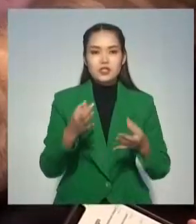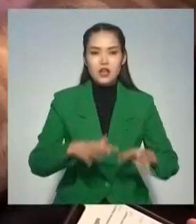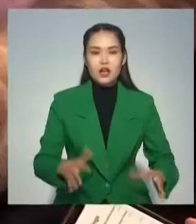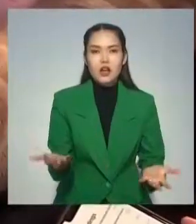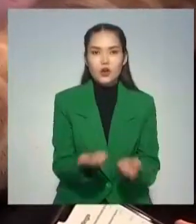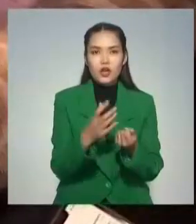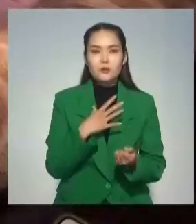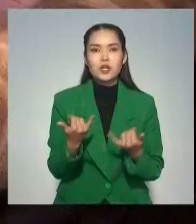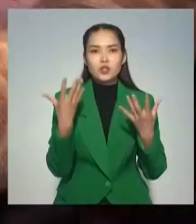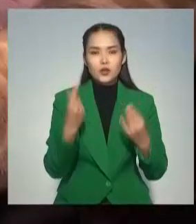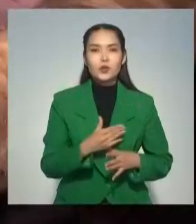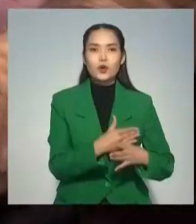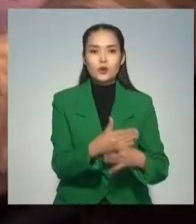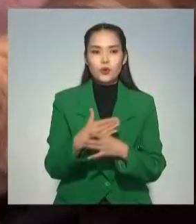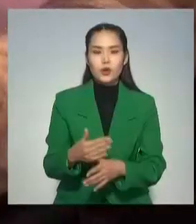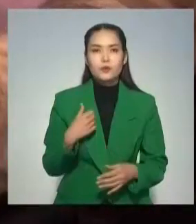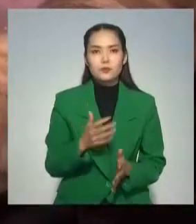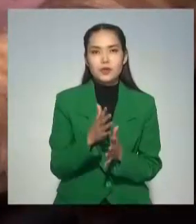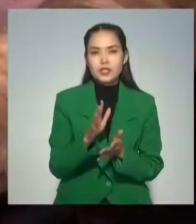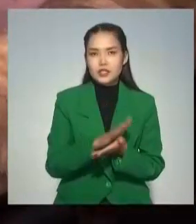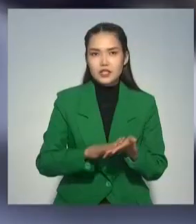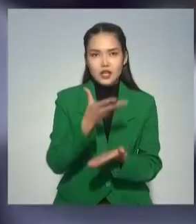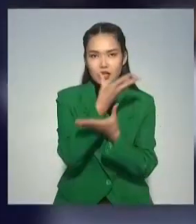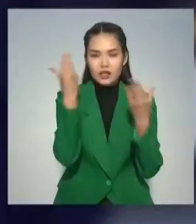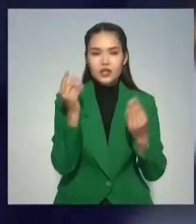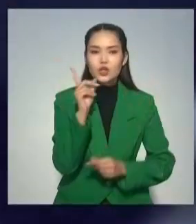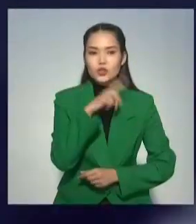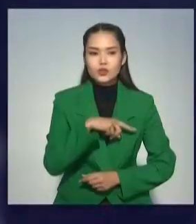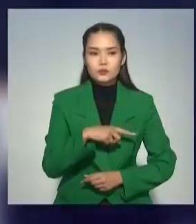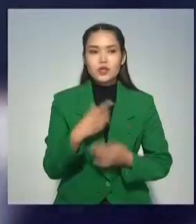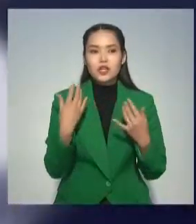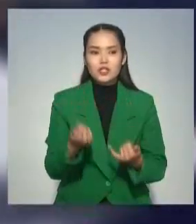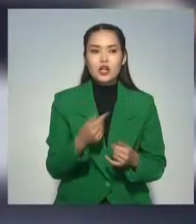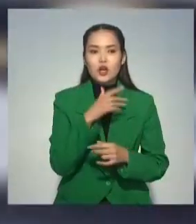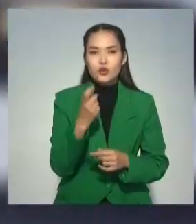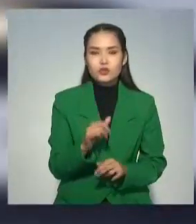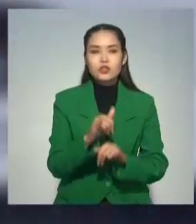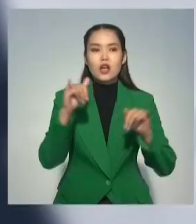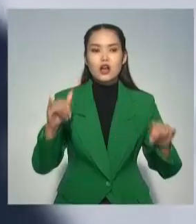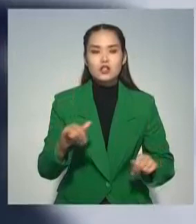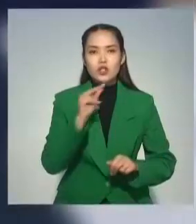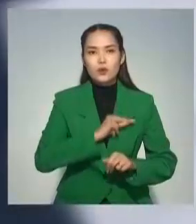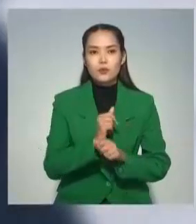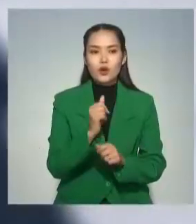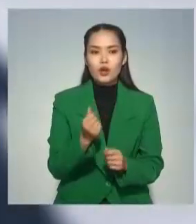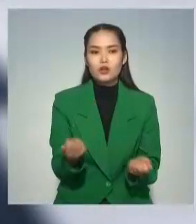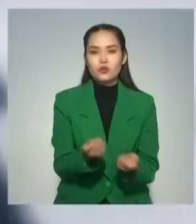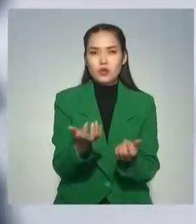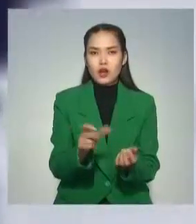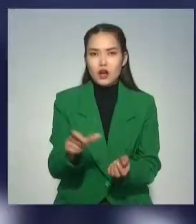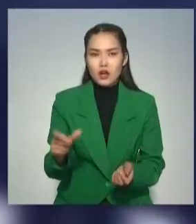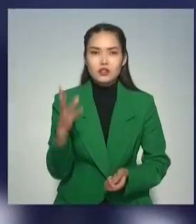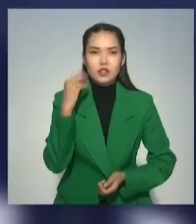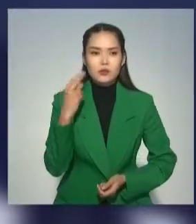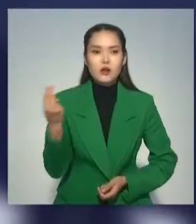Осындай кезеңде көмектескендеріңізді біз ешқашан ұмытпаймыз. Апат аймақтарында 100-ден астам құтқарушы жұмыс істеді. Жедел топтың құрамында Астана,